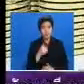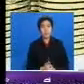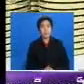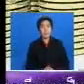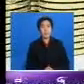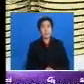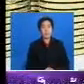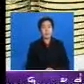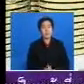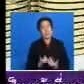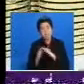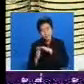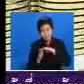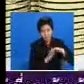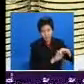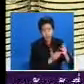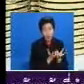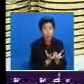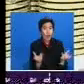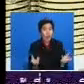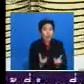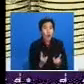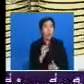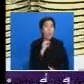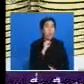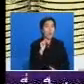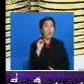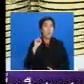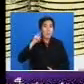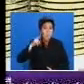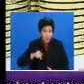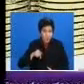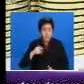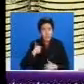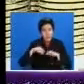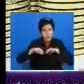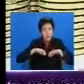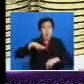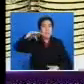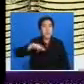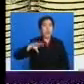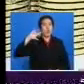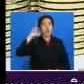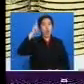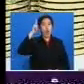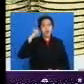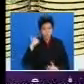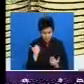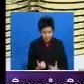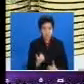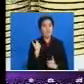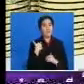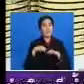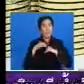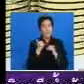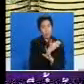สอบกันต่อในส่วนของงานOtopนะฮะยังมีกันไปต่อนะครับงาน Otopmid Year 2009เี่นะครับซึ่งจัดขึ้นที่ Impactเมืองทองซึ่งณปัจจุบัน